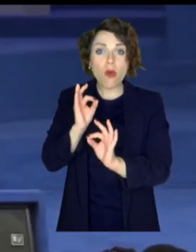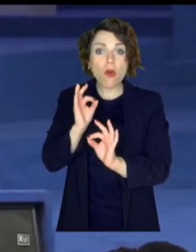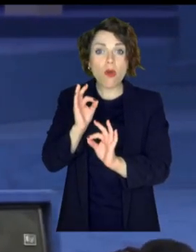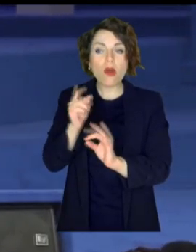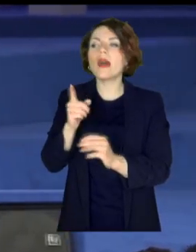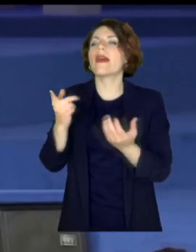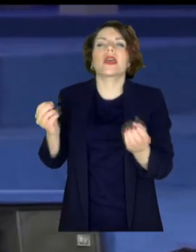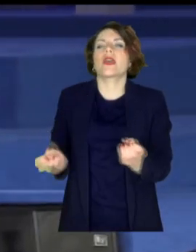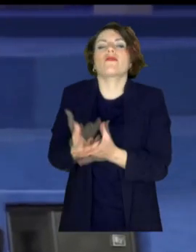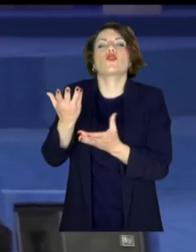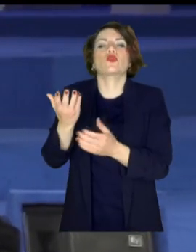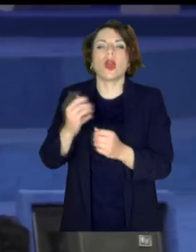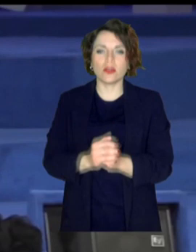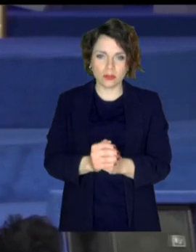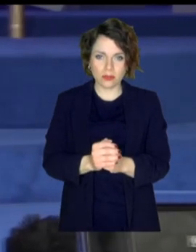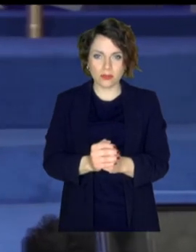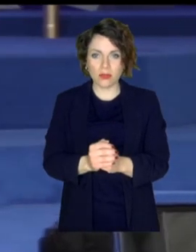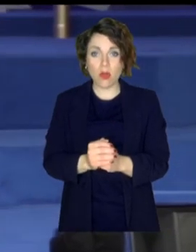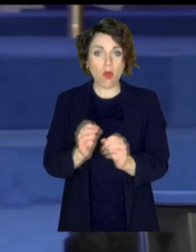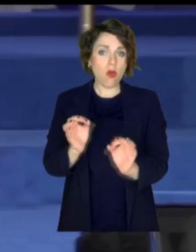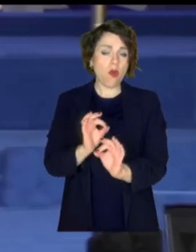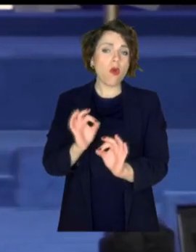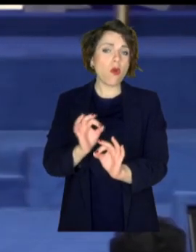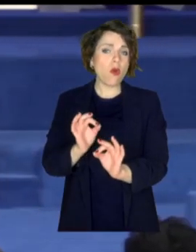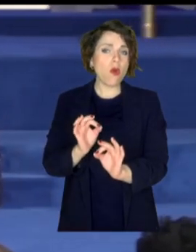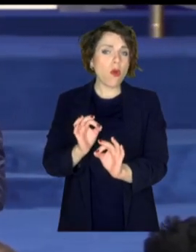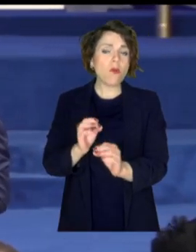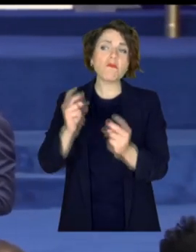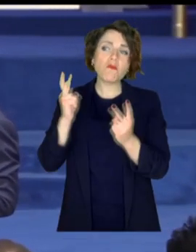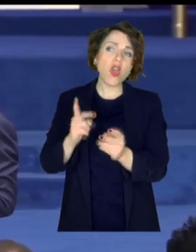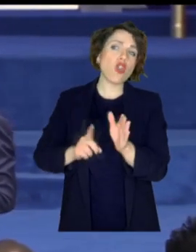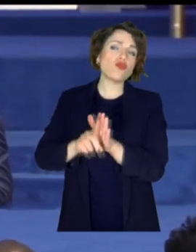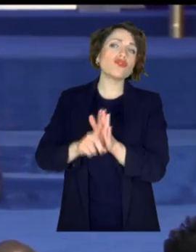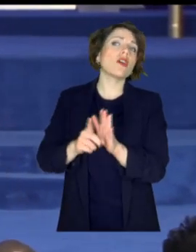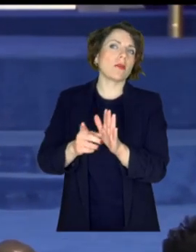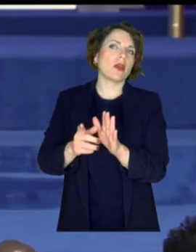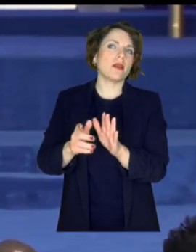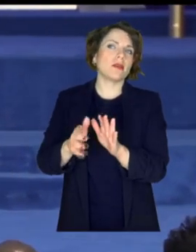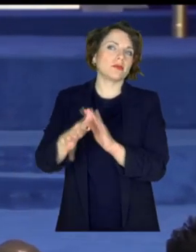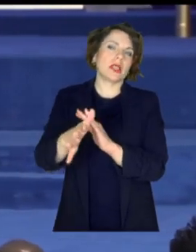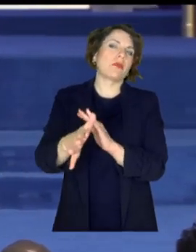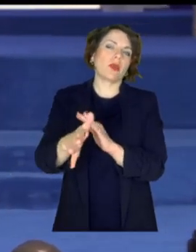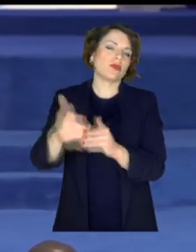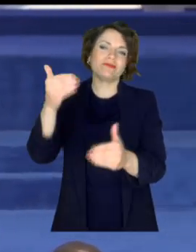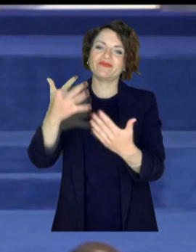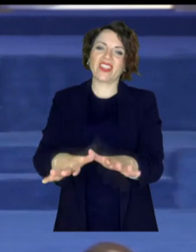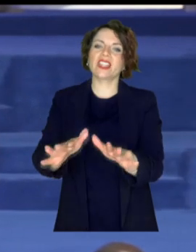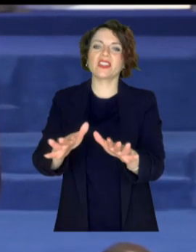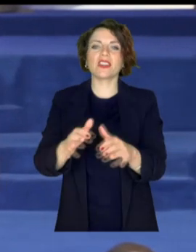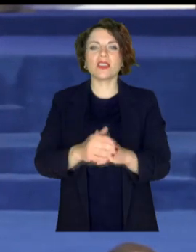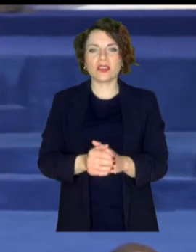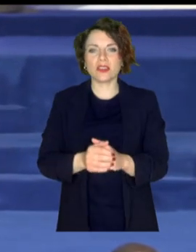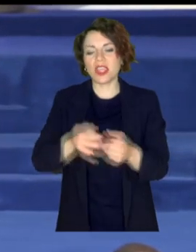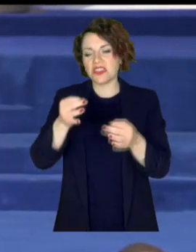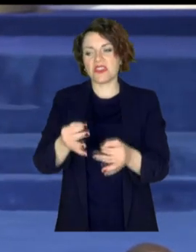semplicemente sono fortunati. O forse il loro successo è temporaneo, che dopo un